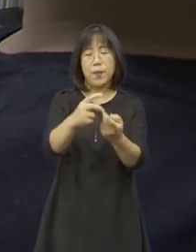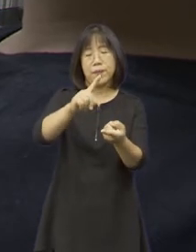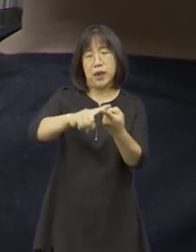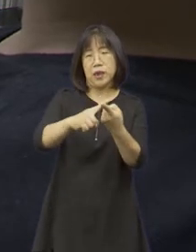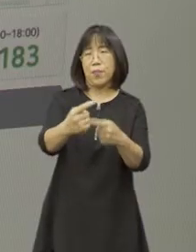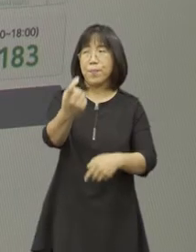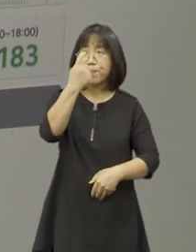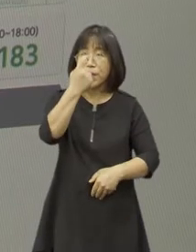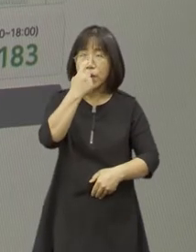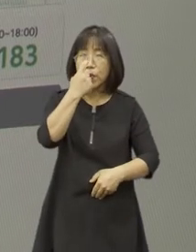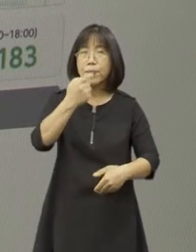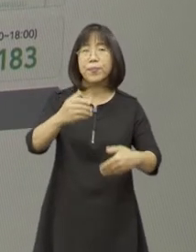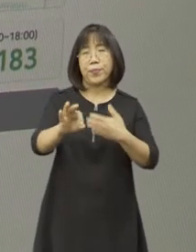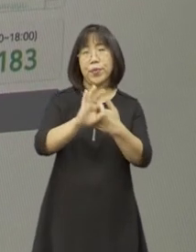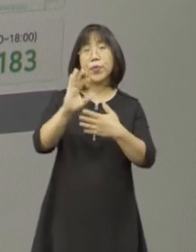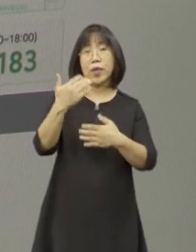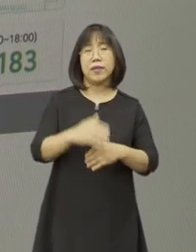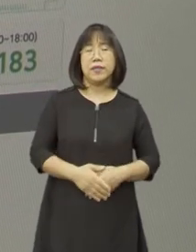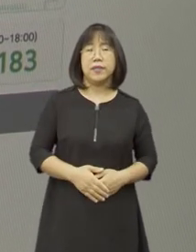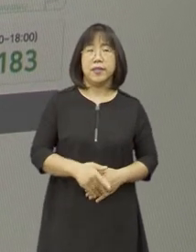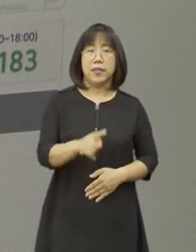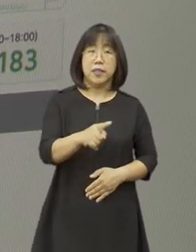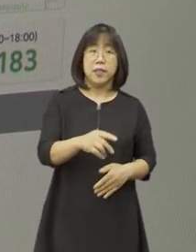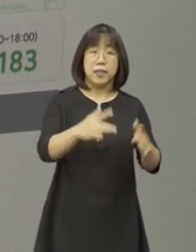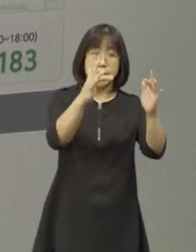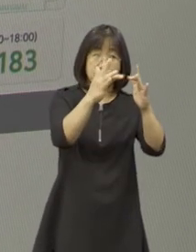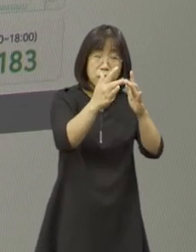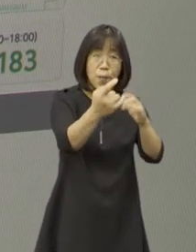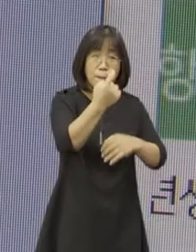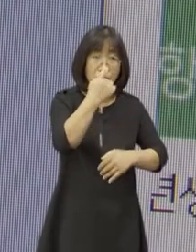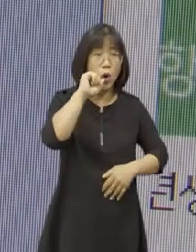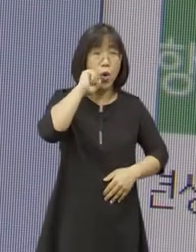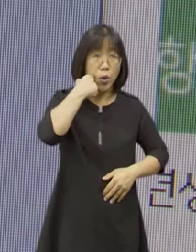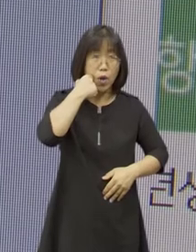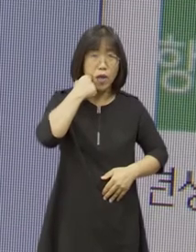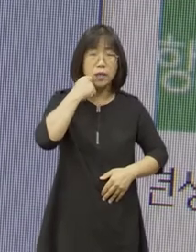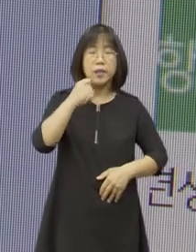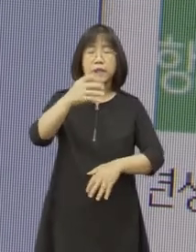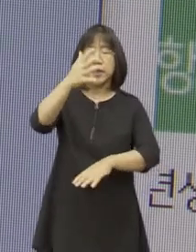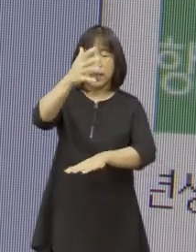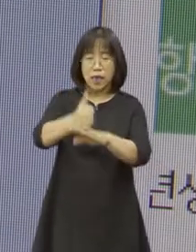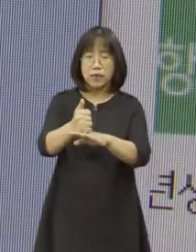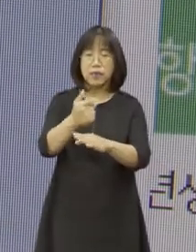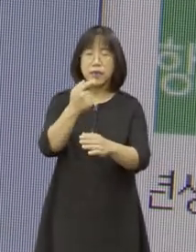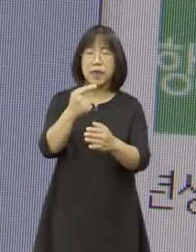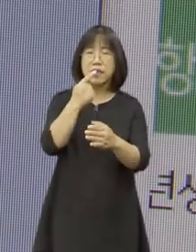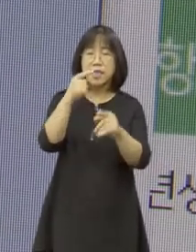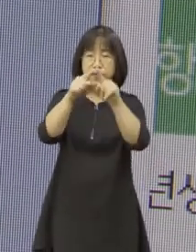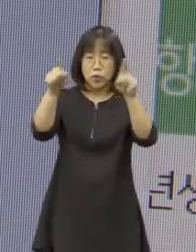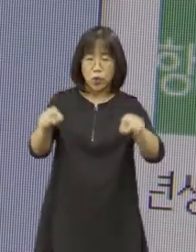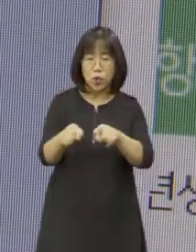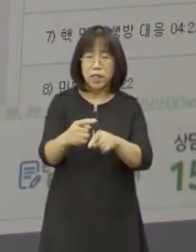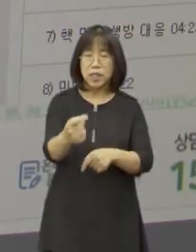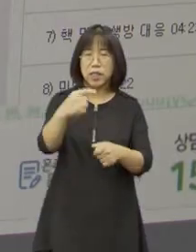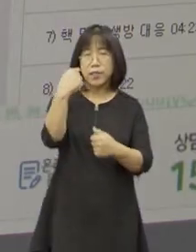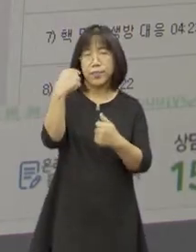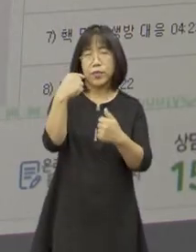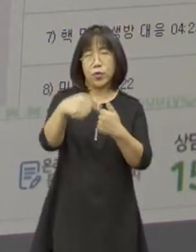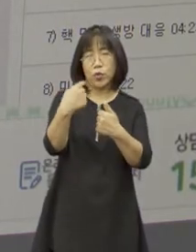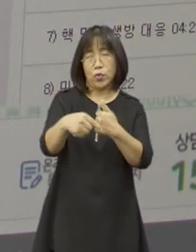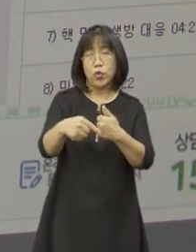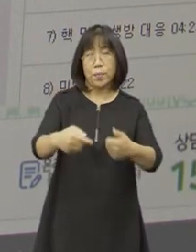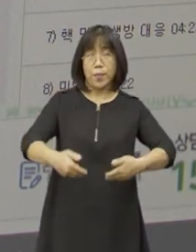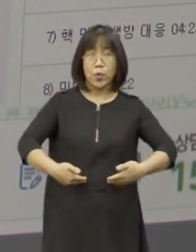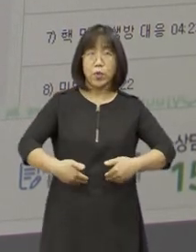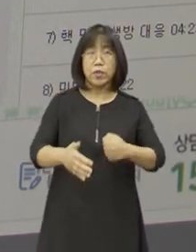생활안전 국민행동 요령 등의 내용을 수강하면 됩니다. 사이버 교육 수강이 어려운 대원은 서면 교육을 별도로